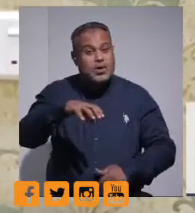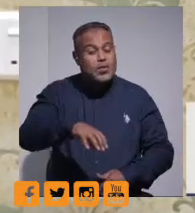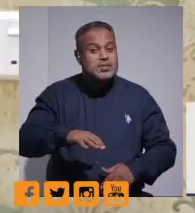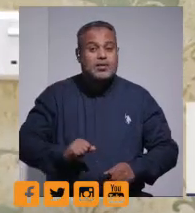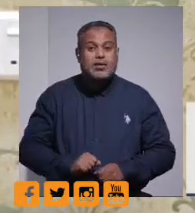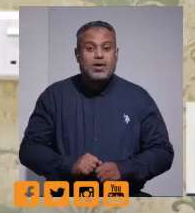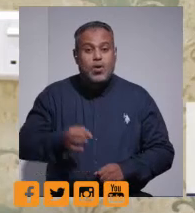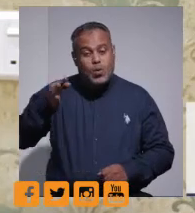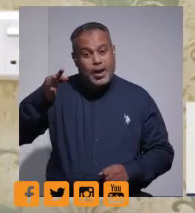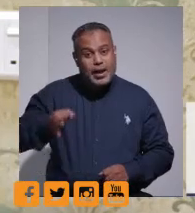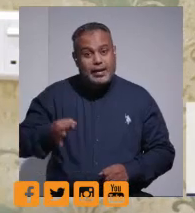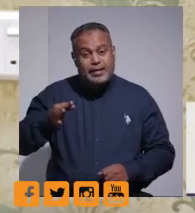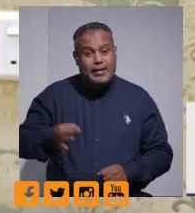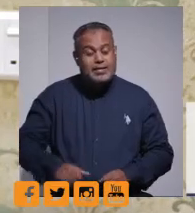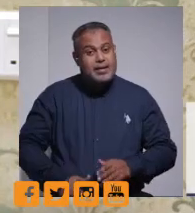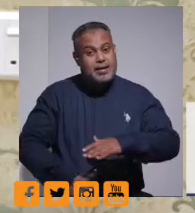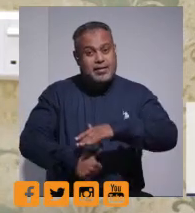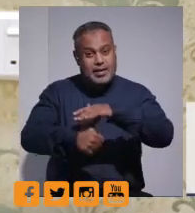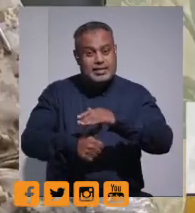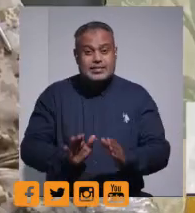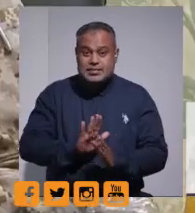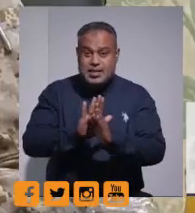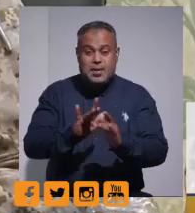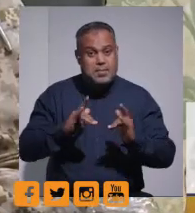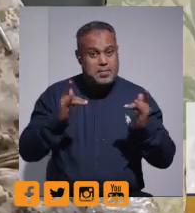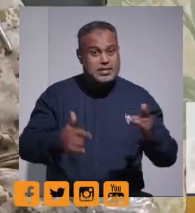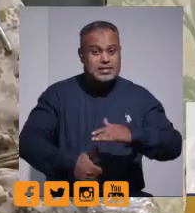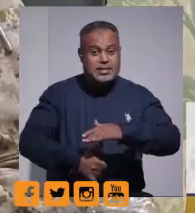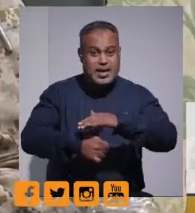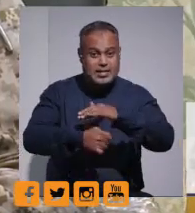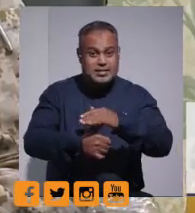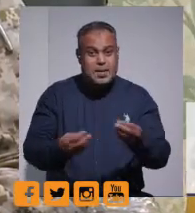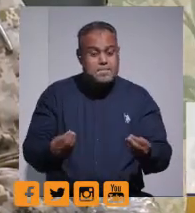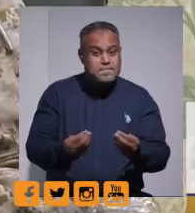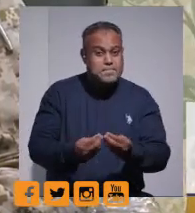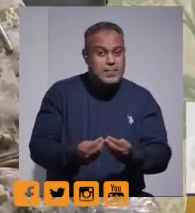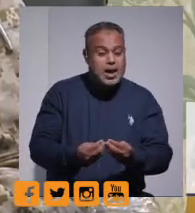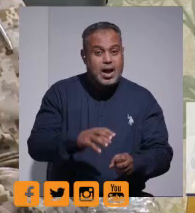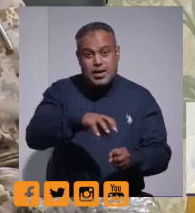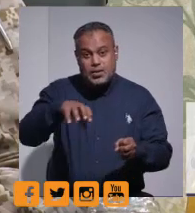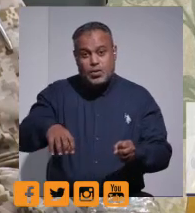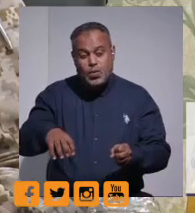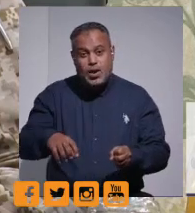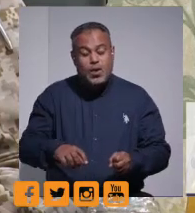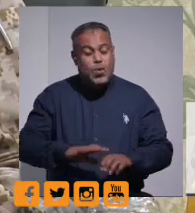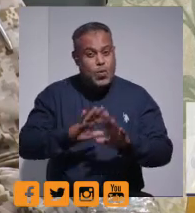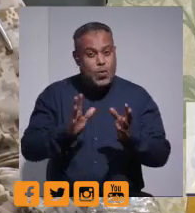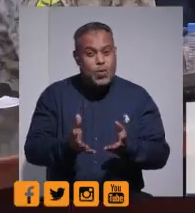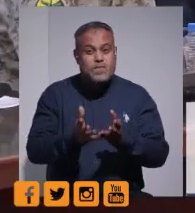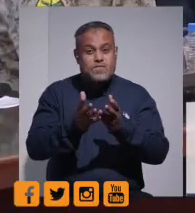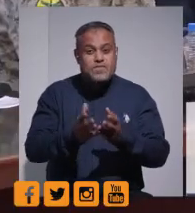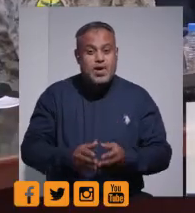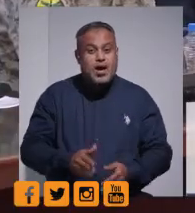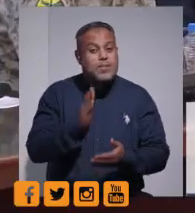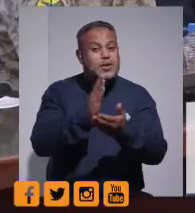واكد فخامته دعما مجلس القياده وتضامنه مع القوه والاصوات الحيه كافه المطالبه بالحريه